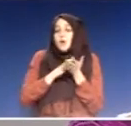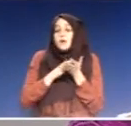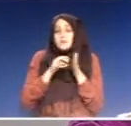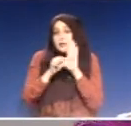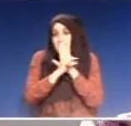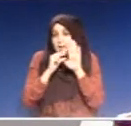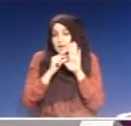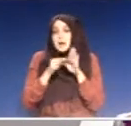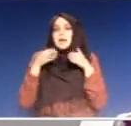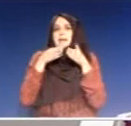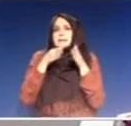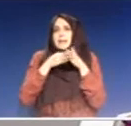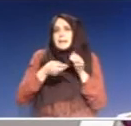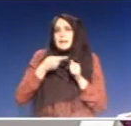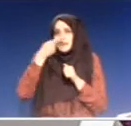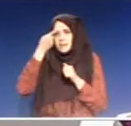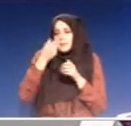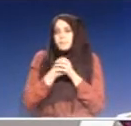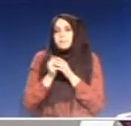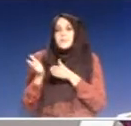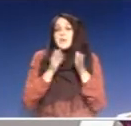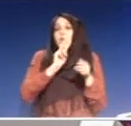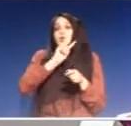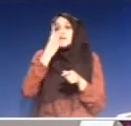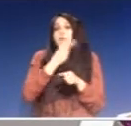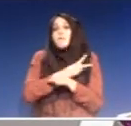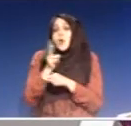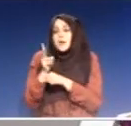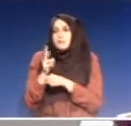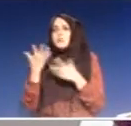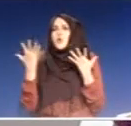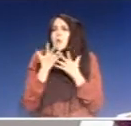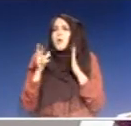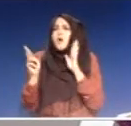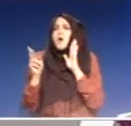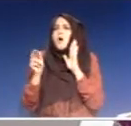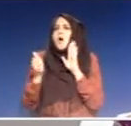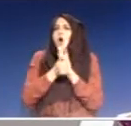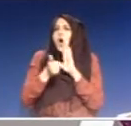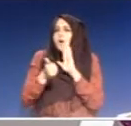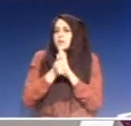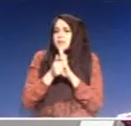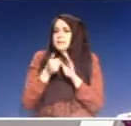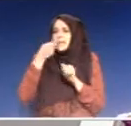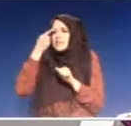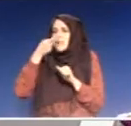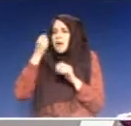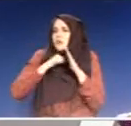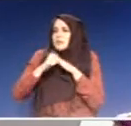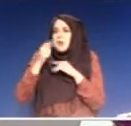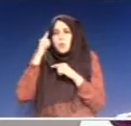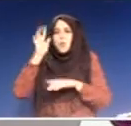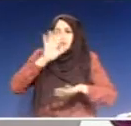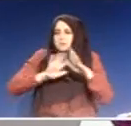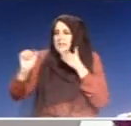السعيد. المحور الثاني، دور الخبرة في مجال الصلح، فإلى أي مدى تسهم الخبرة العقارية في